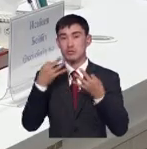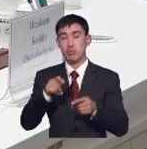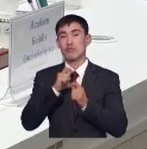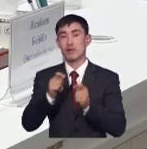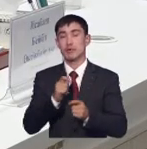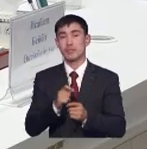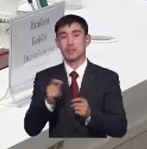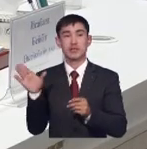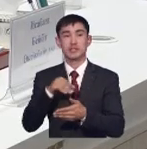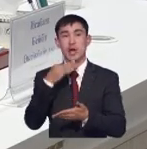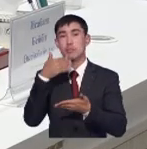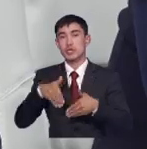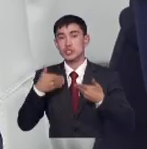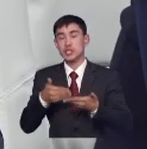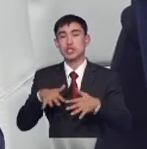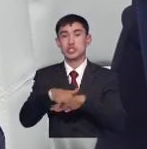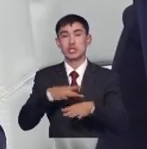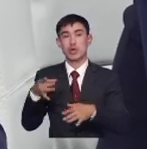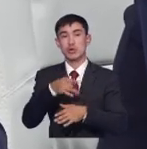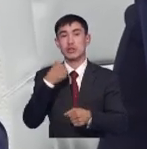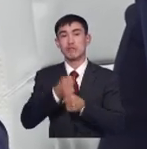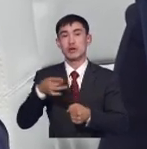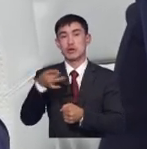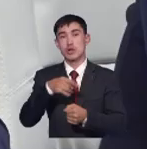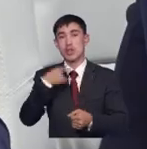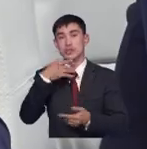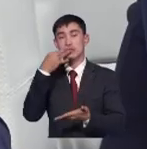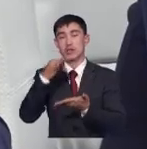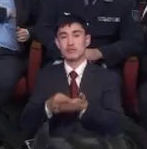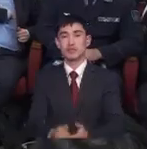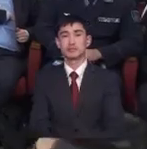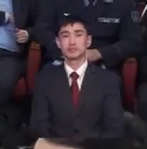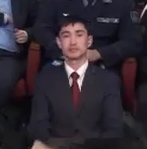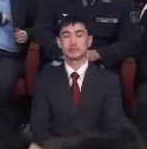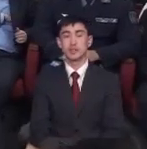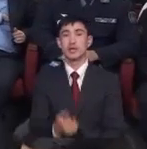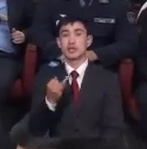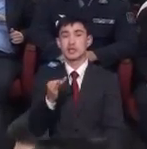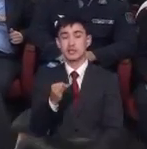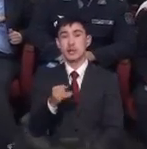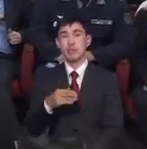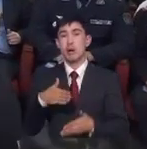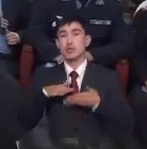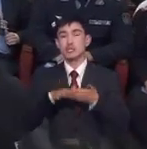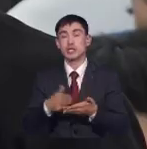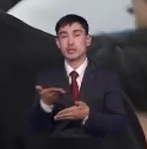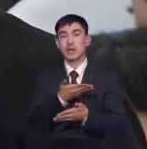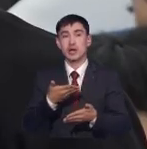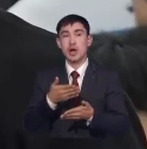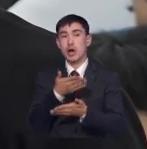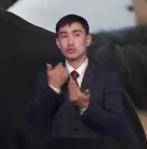формате на все обращения жителей района глава региона дал развёрнутые ответы в том числе и по обращению насчёт